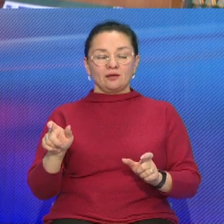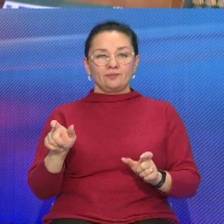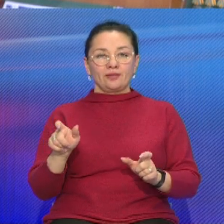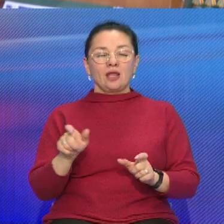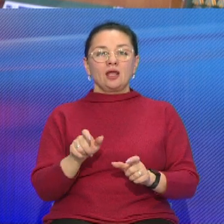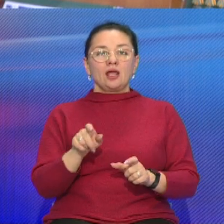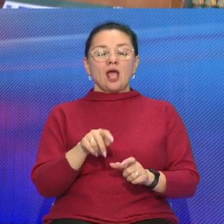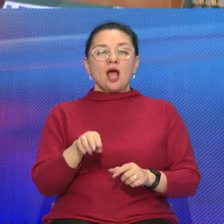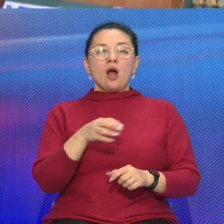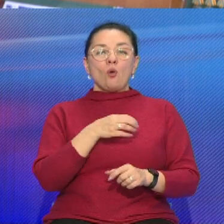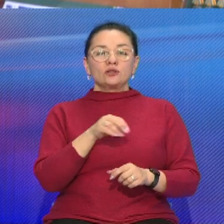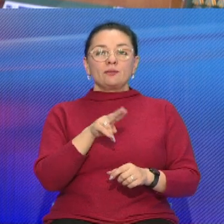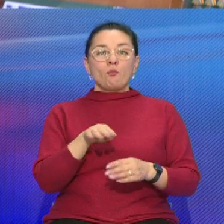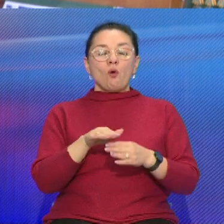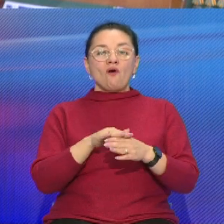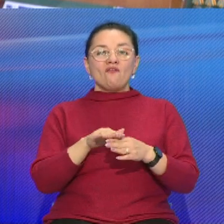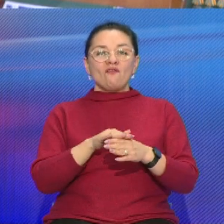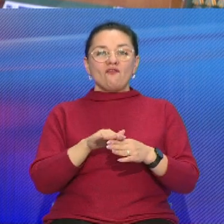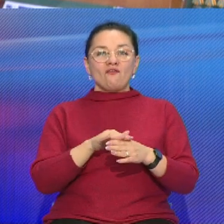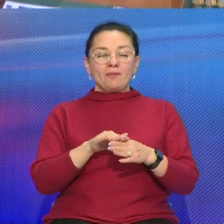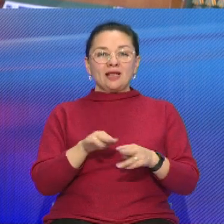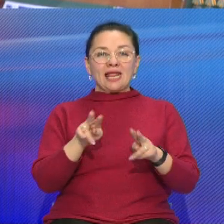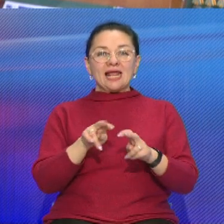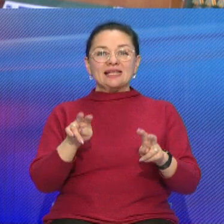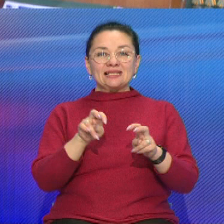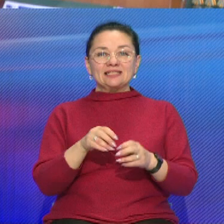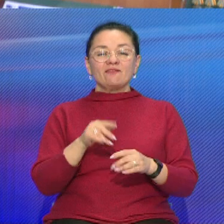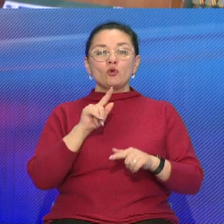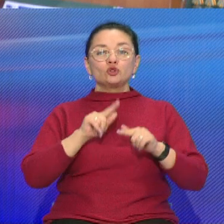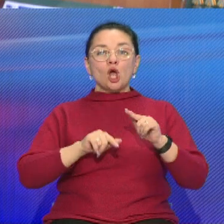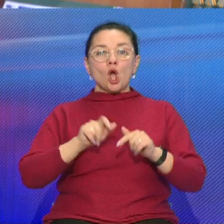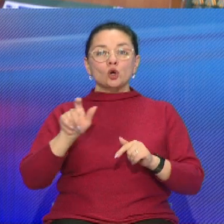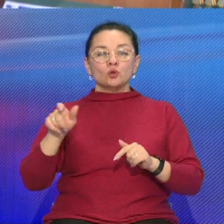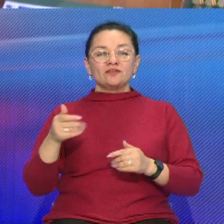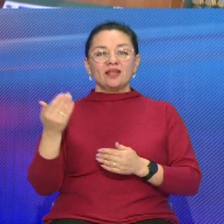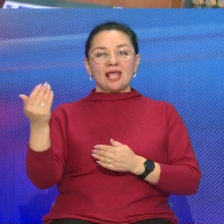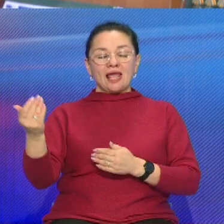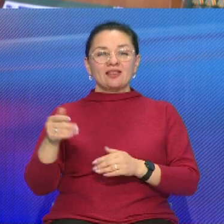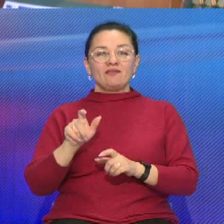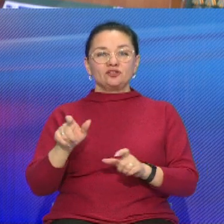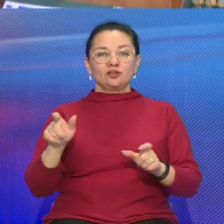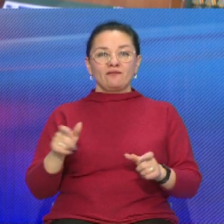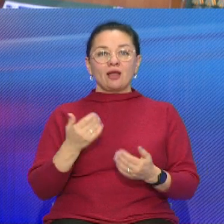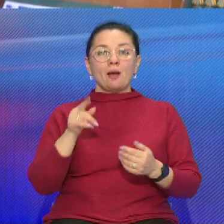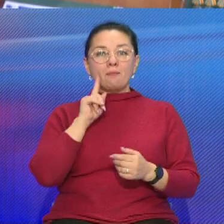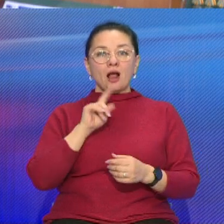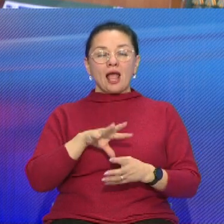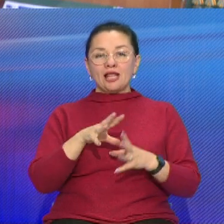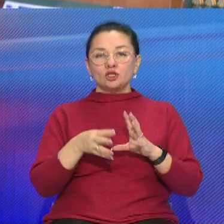по фамилии, имя, отчеству сейчас разыскиваются родственники этого человека. Пока результатов нет, к